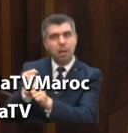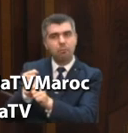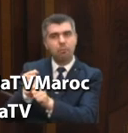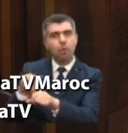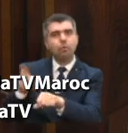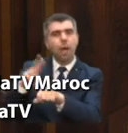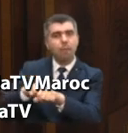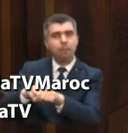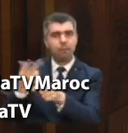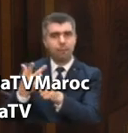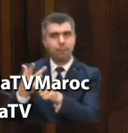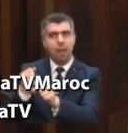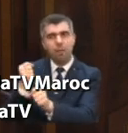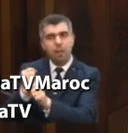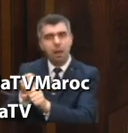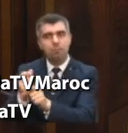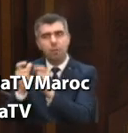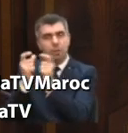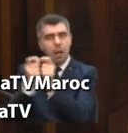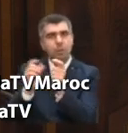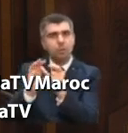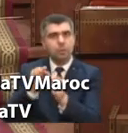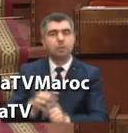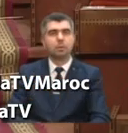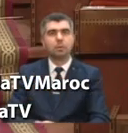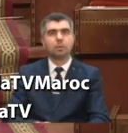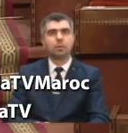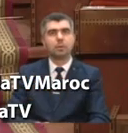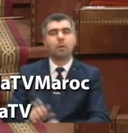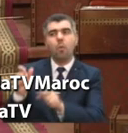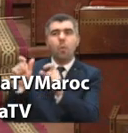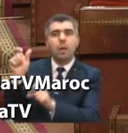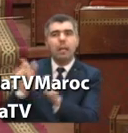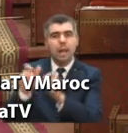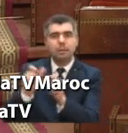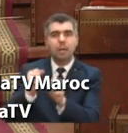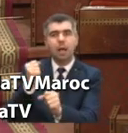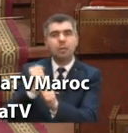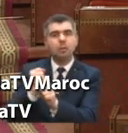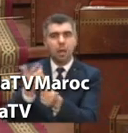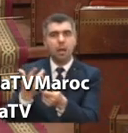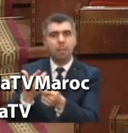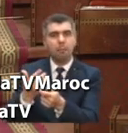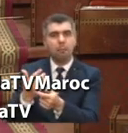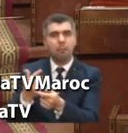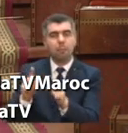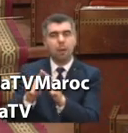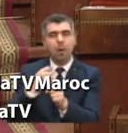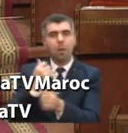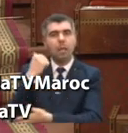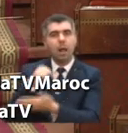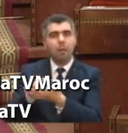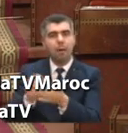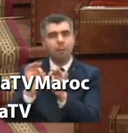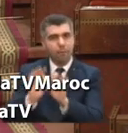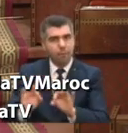وهناك إجراءات أخرى لصالح الناس الذين يشتغلون في القطاع الغير المهيكل.